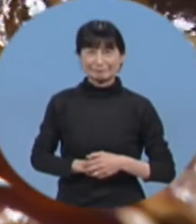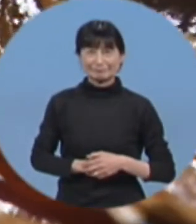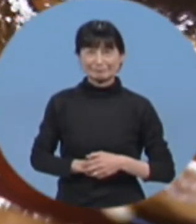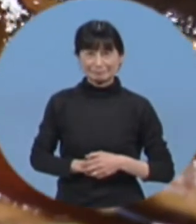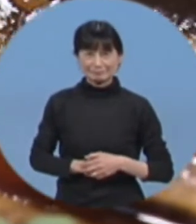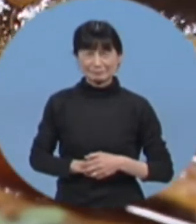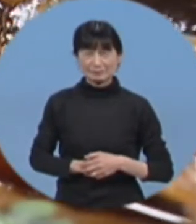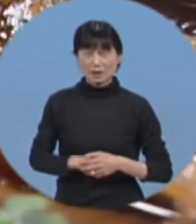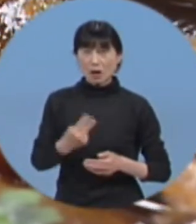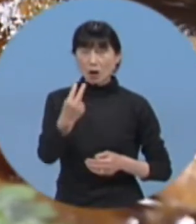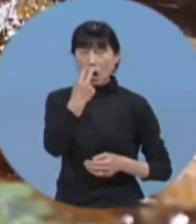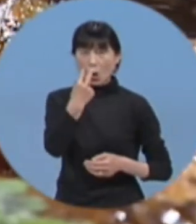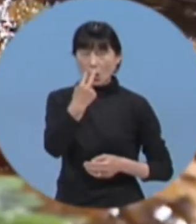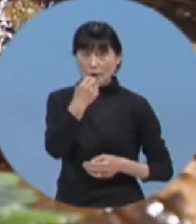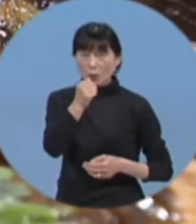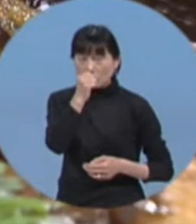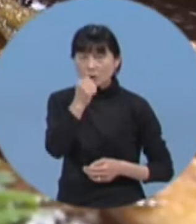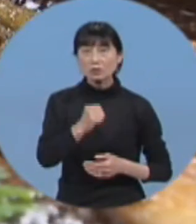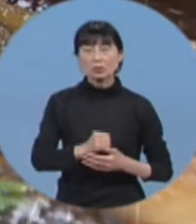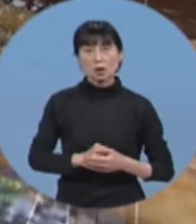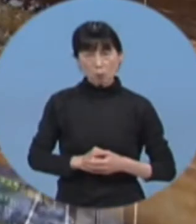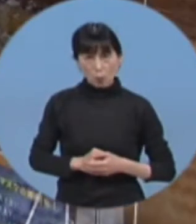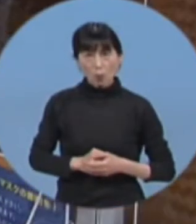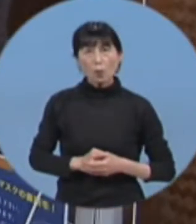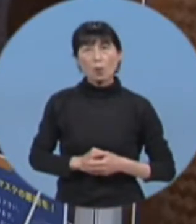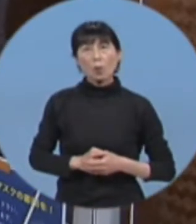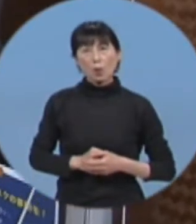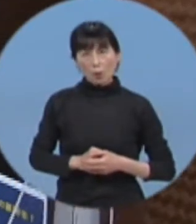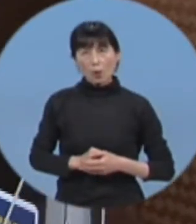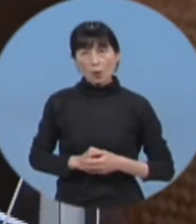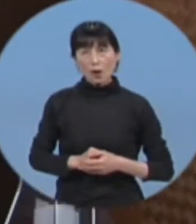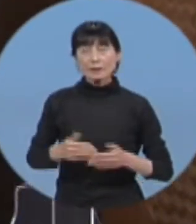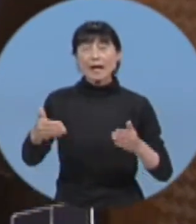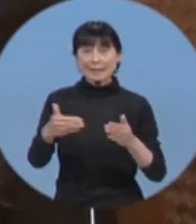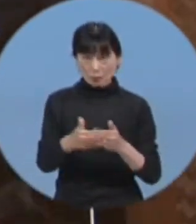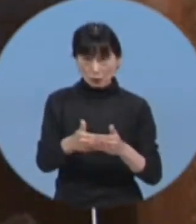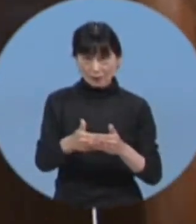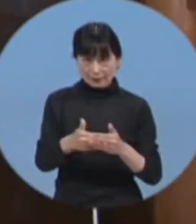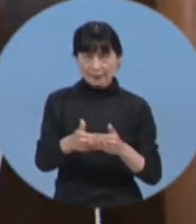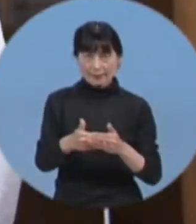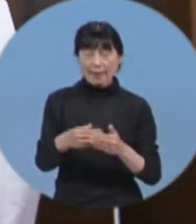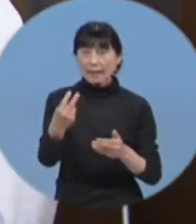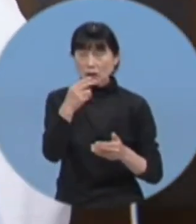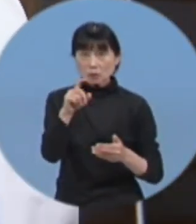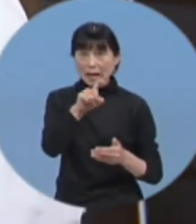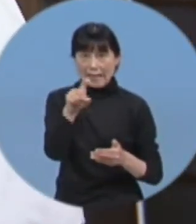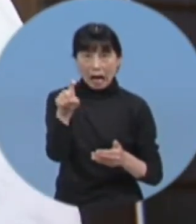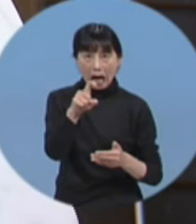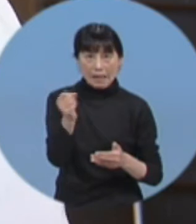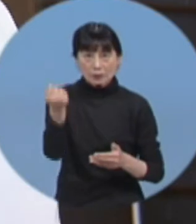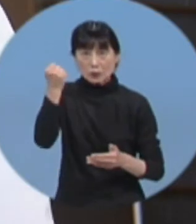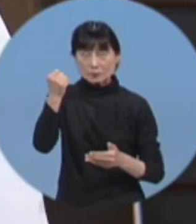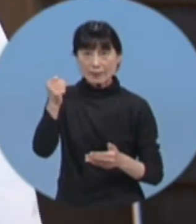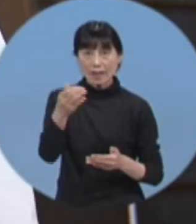あと香りがものすごく香ばしいんですけれども、 はい、最後仕上げに ガスバーナーで強